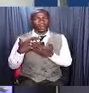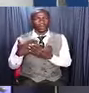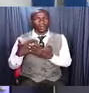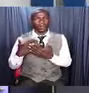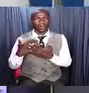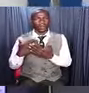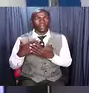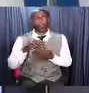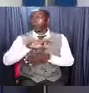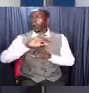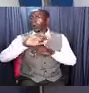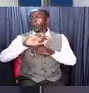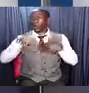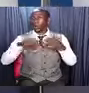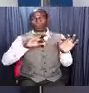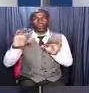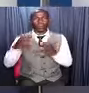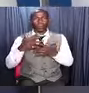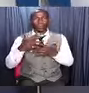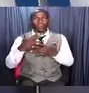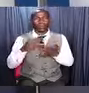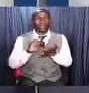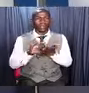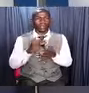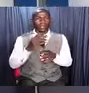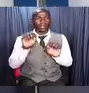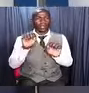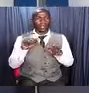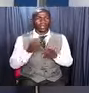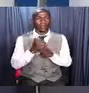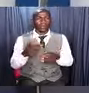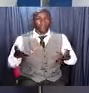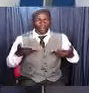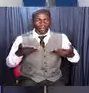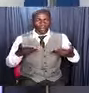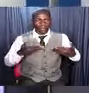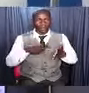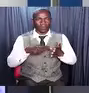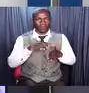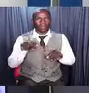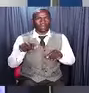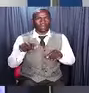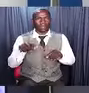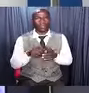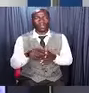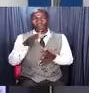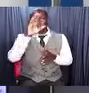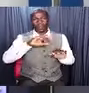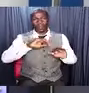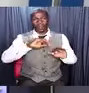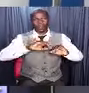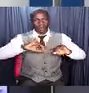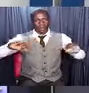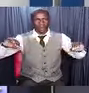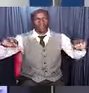hindrances away. Au vizuizi. All hindrances. Vinge kukufanya usifike mahali hapa. That would have made you not come here today. Mungu akaondoa vizuizi